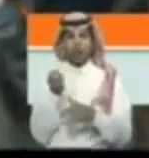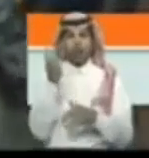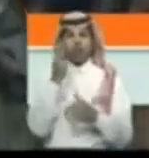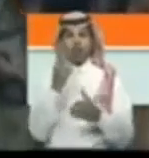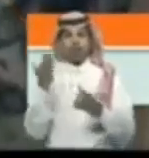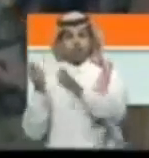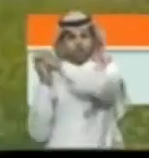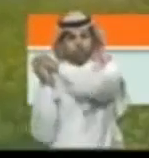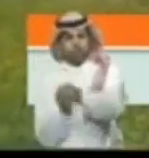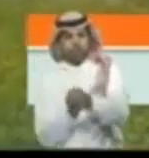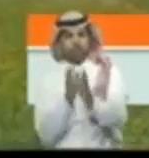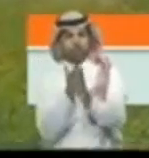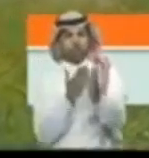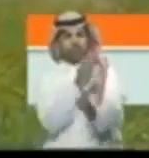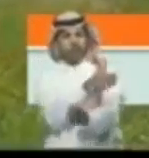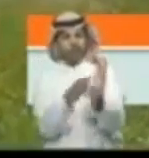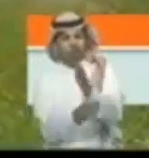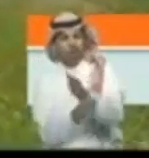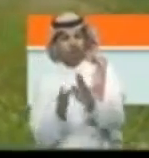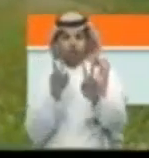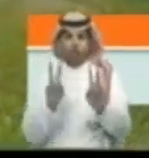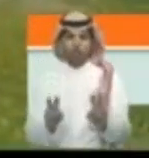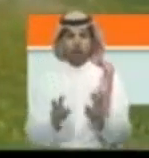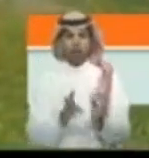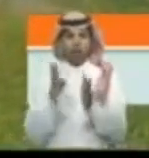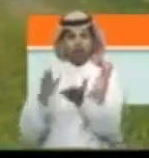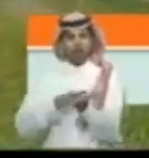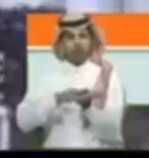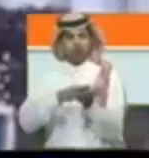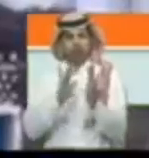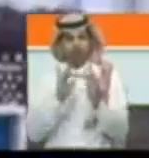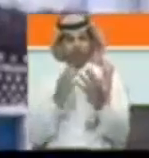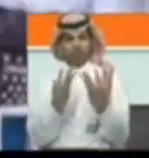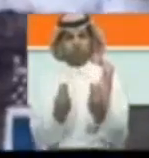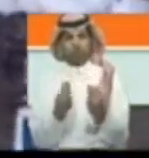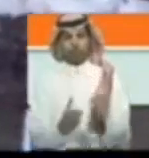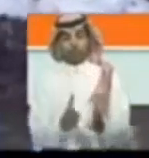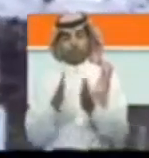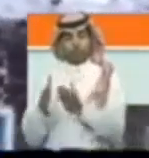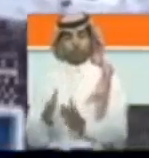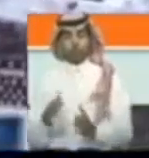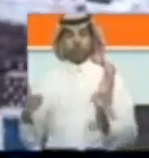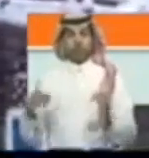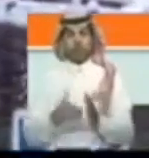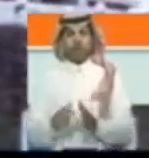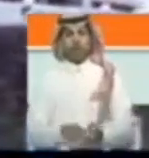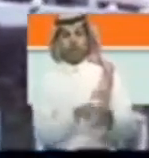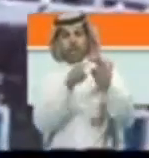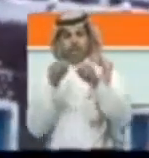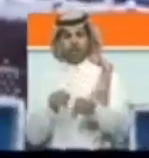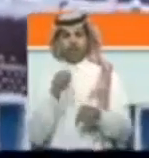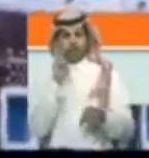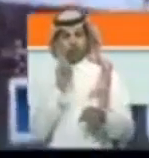منع الاحتطاب وتنمية الغطاء النباتي للحماية من التصحر. كل ذلك كان وما زال